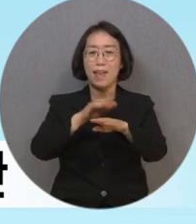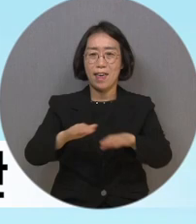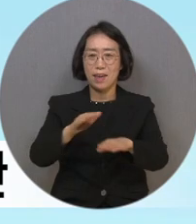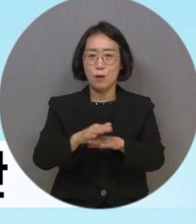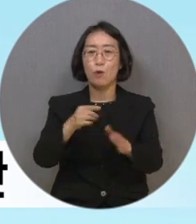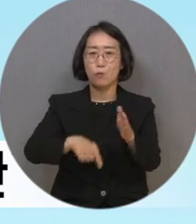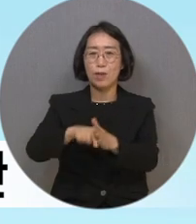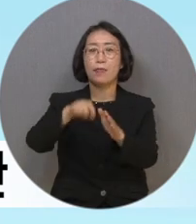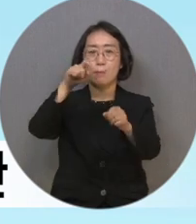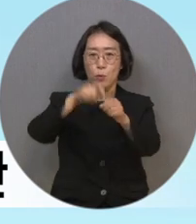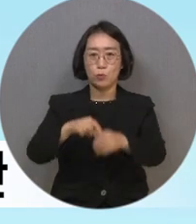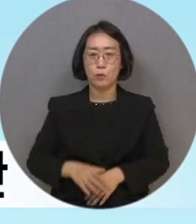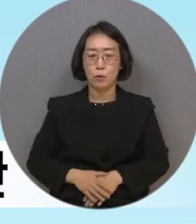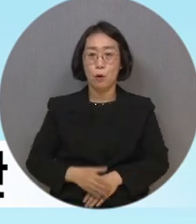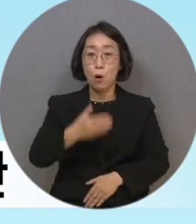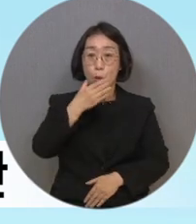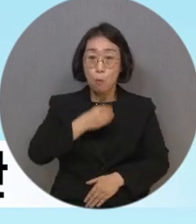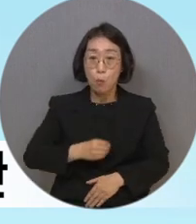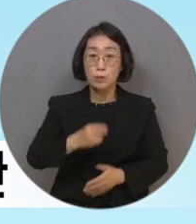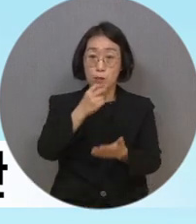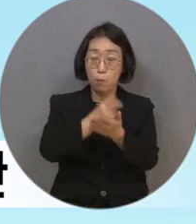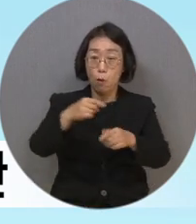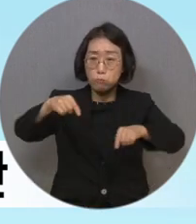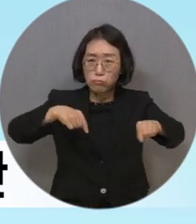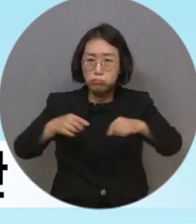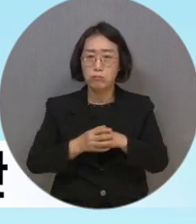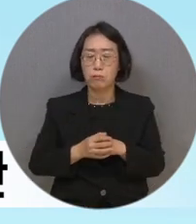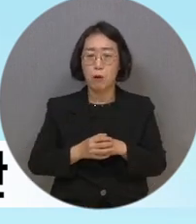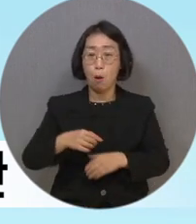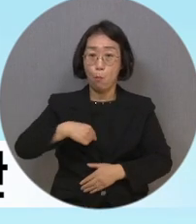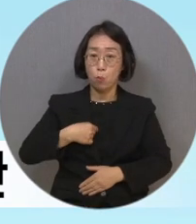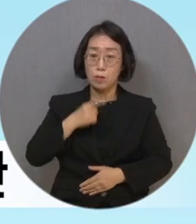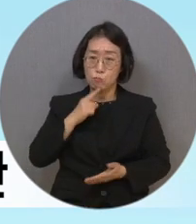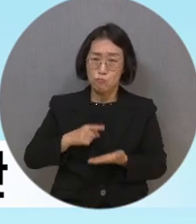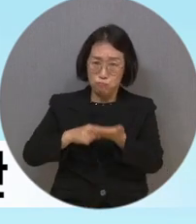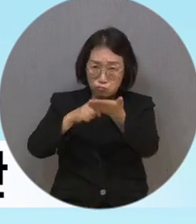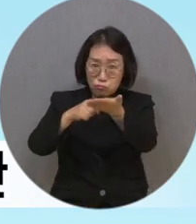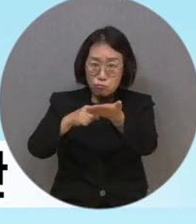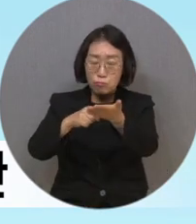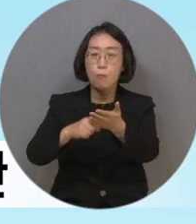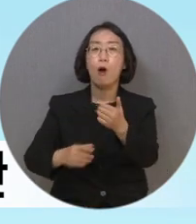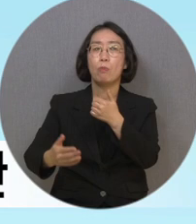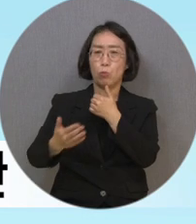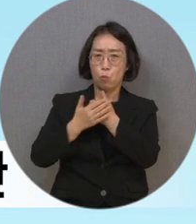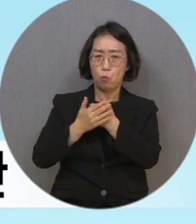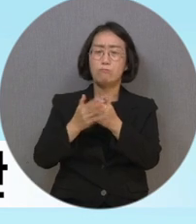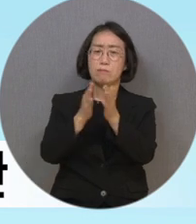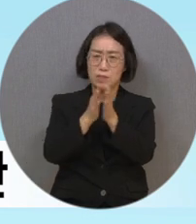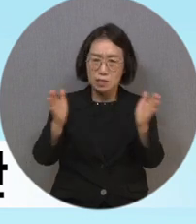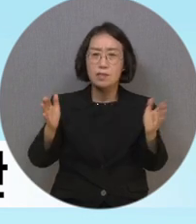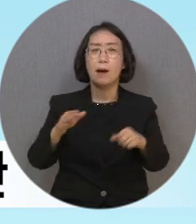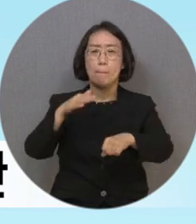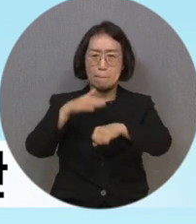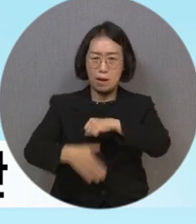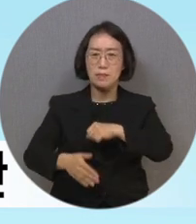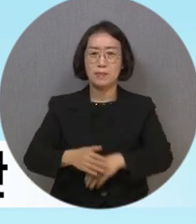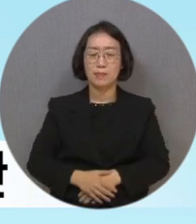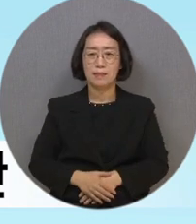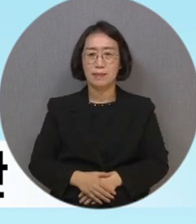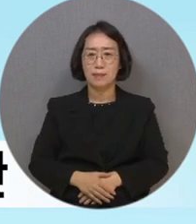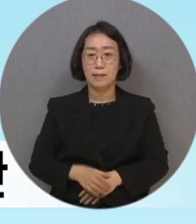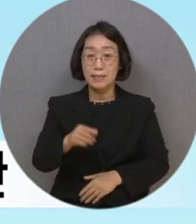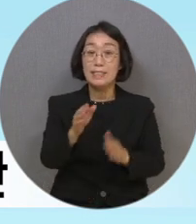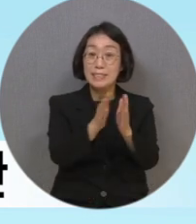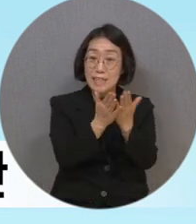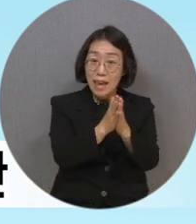기획됐습니다 우리나라 복지 제도는 기본적으로 당사자가 직접 신청해야 이용할 수 있는 시스템입니다이